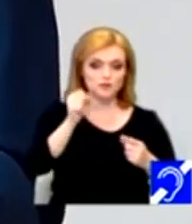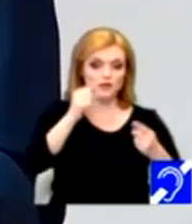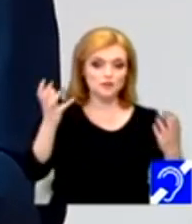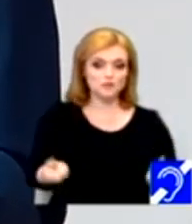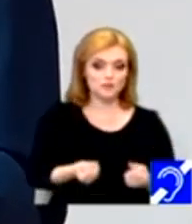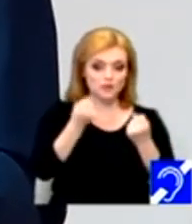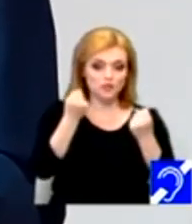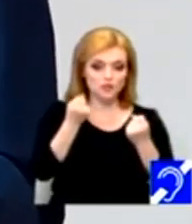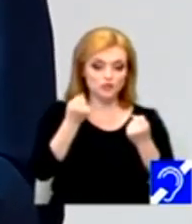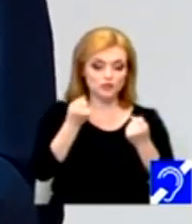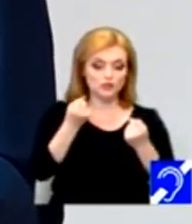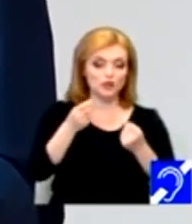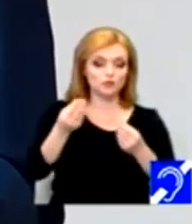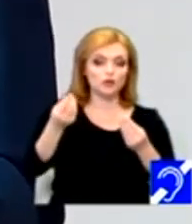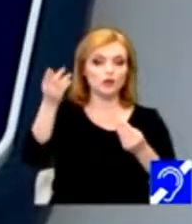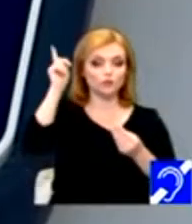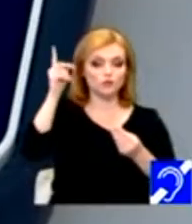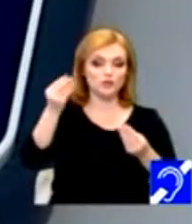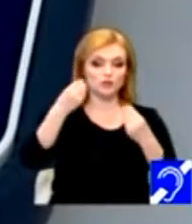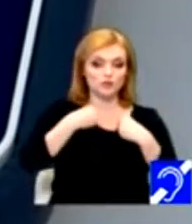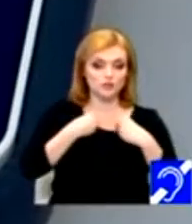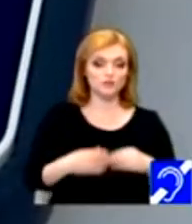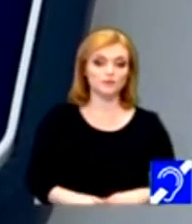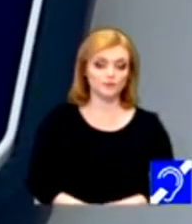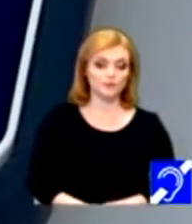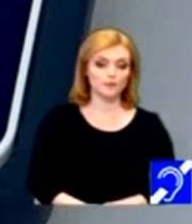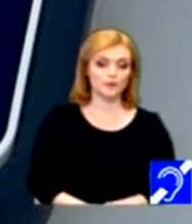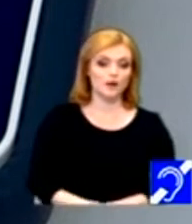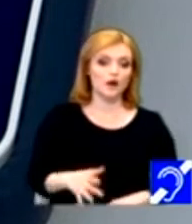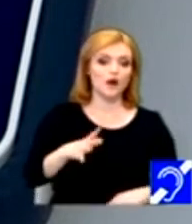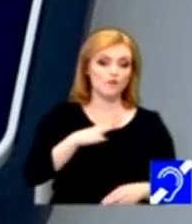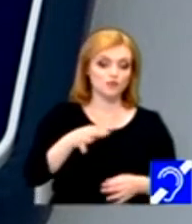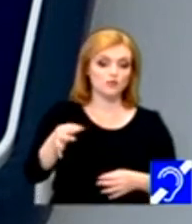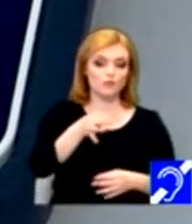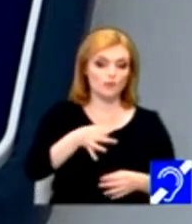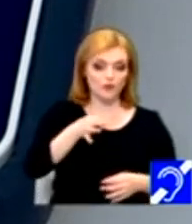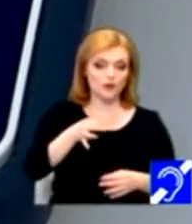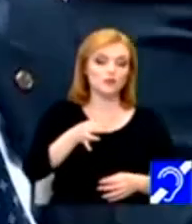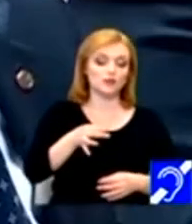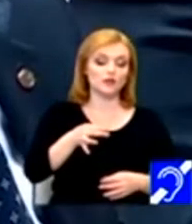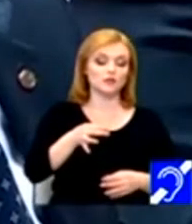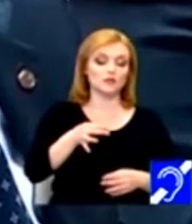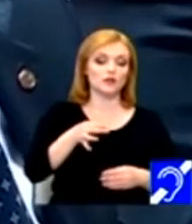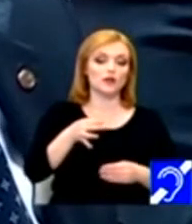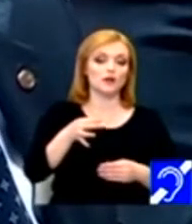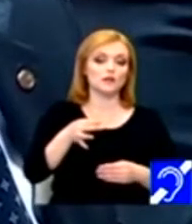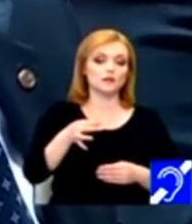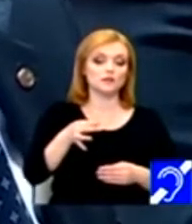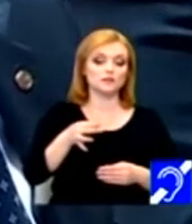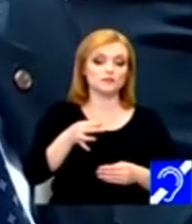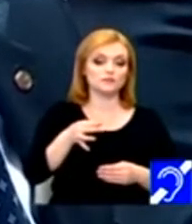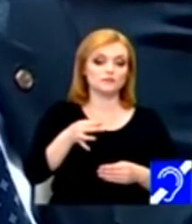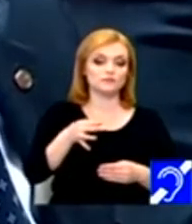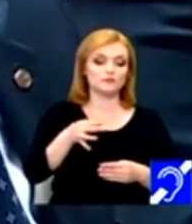sprijinul acordat atunci. În onoarea artistului Mihai Volontir a fost emisă o monedă comemorativă dedicată celor 85 de ani de la